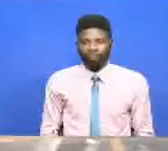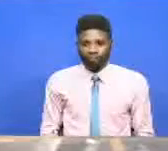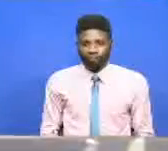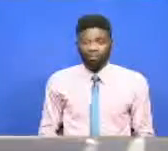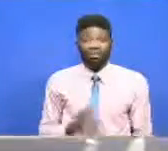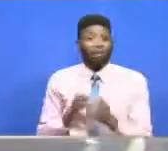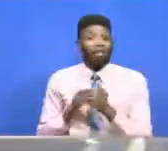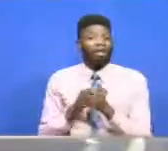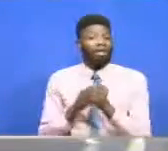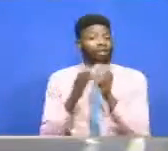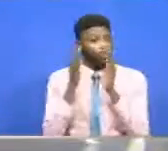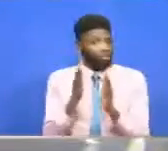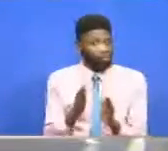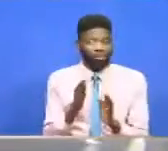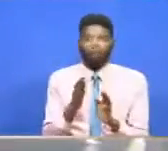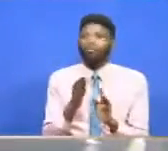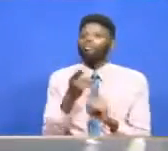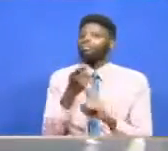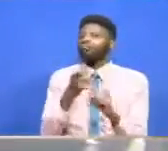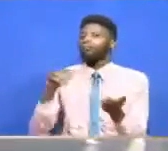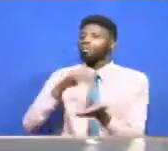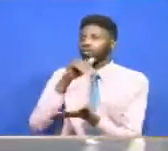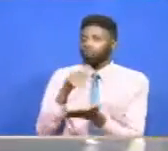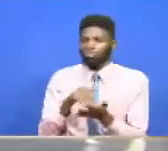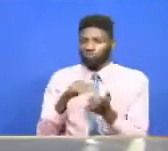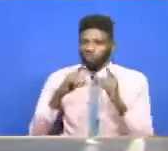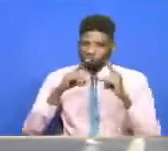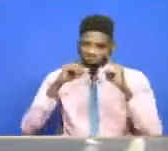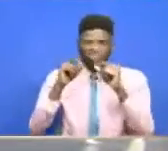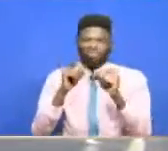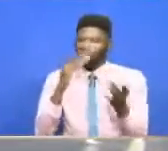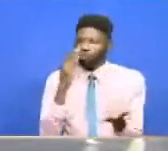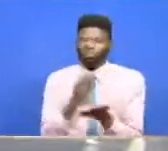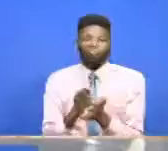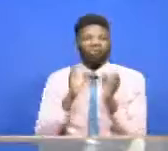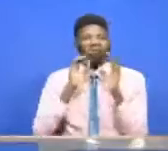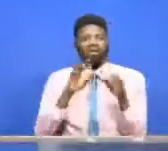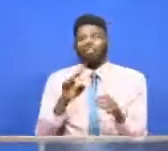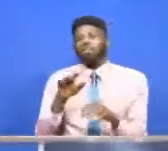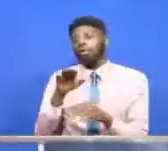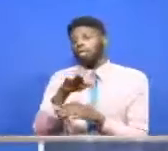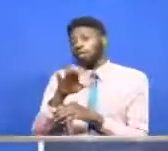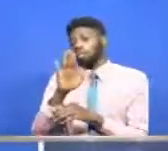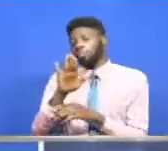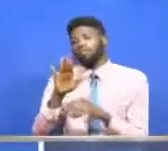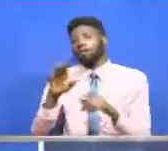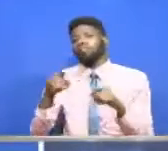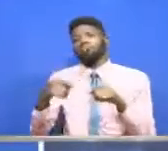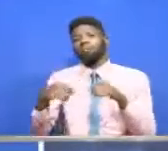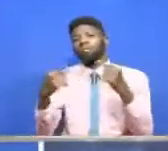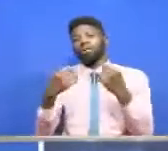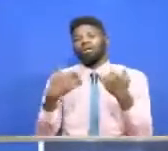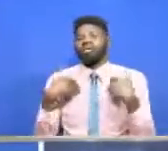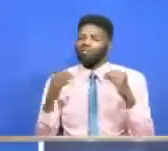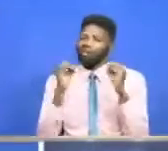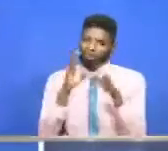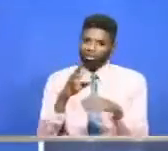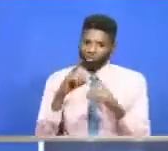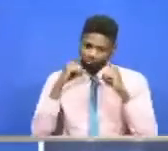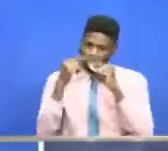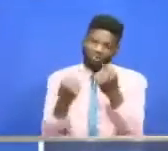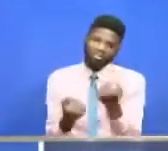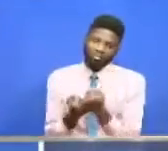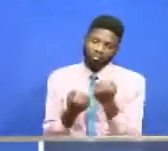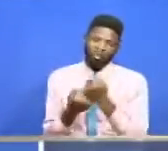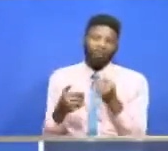viongozi kutoka eneo la kati wamepuuzilia mbali madai ya kuwepo na migawanyiko miongoni mwao, wakisema wanamuunga mkono kikamilifu rais